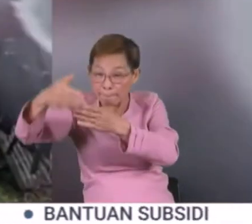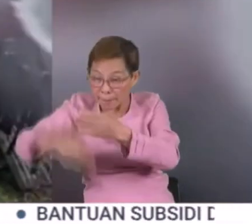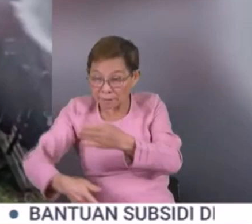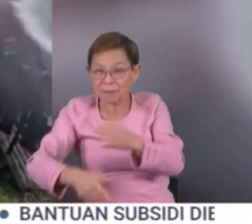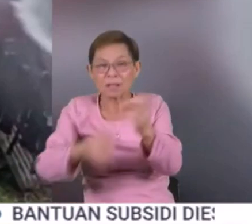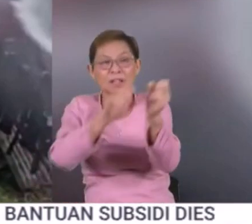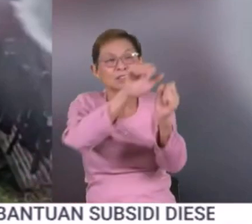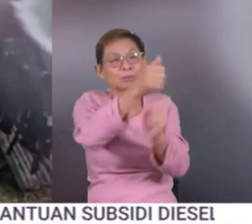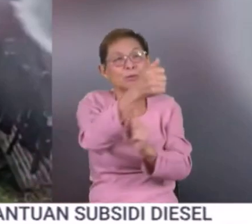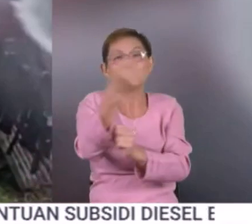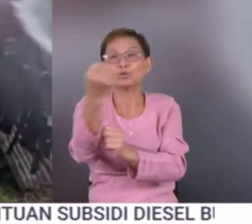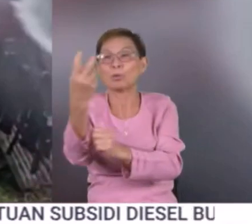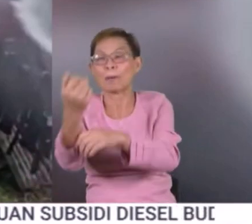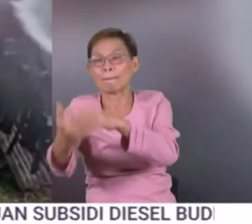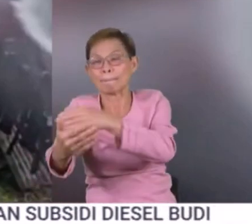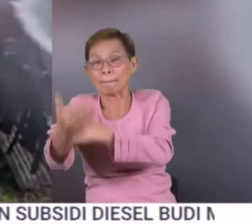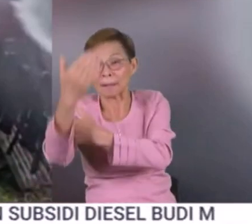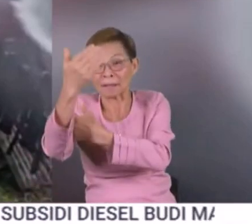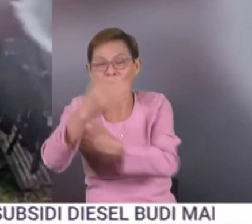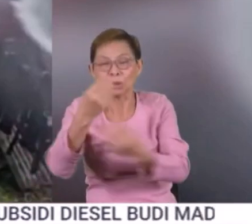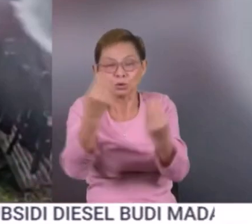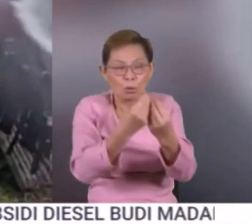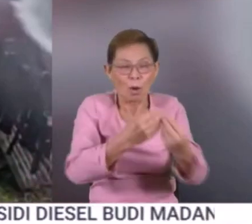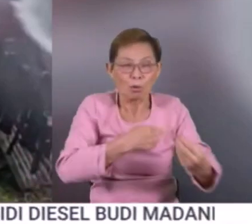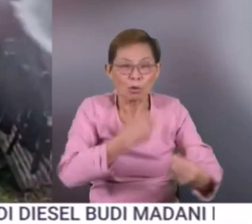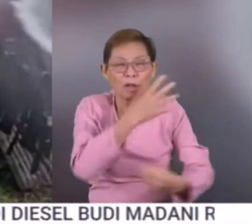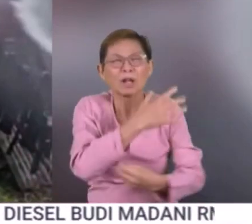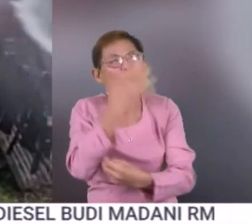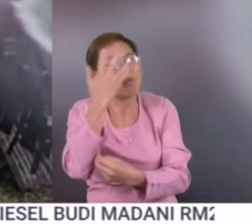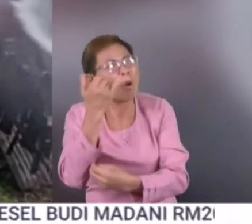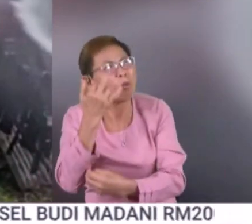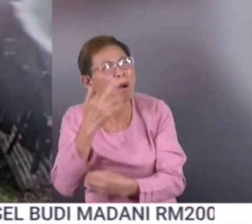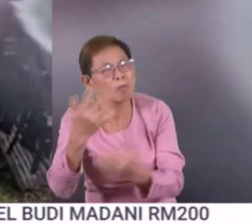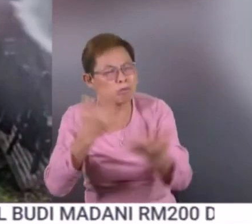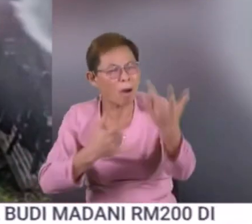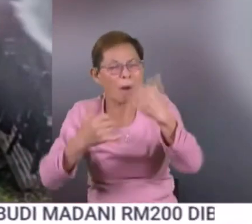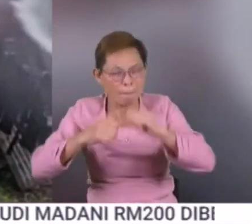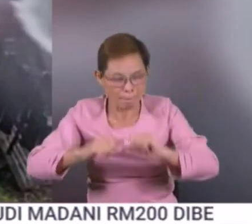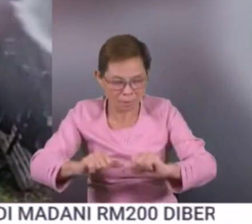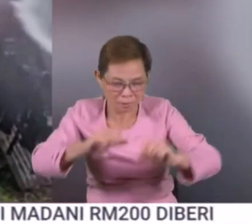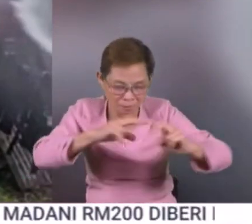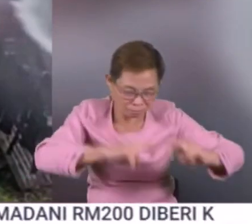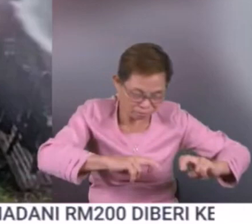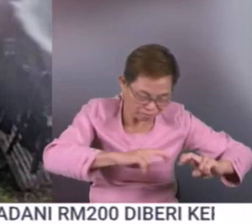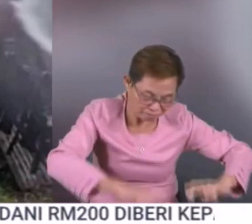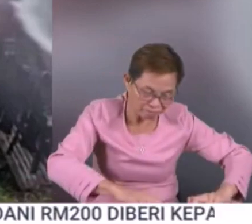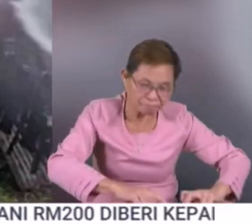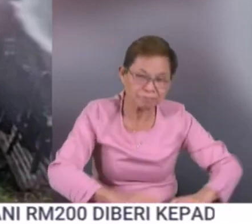10.12 pagi. Jumlah kerugian dan punca kebakaran masih dalam siasatan.